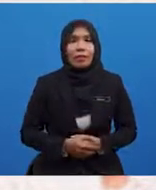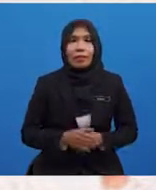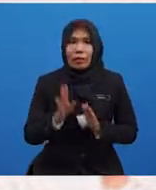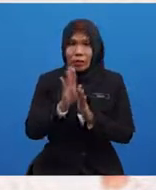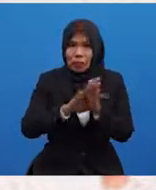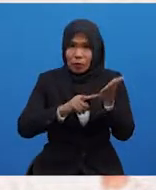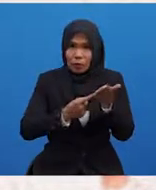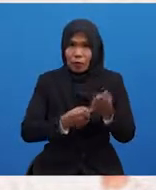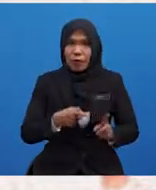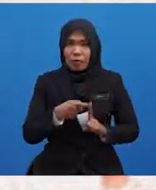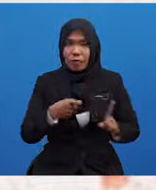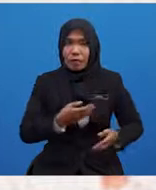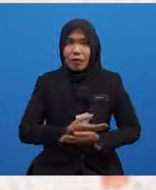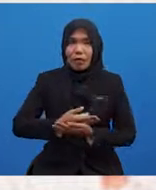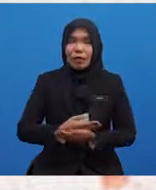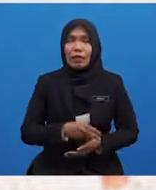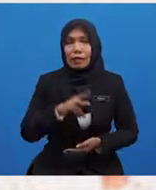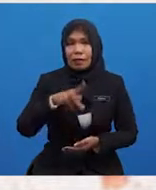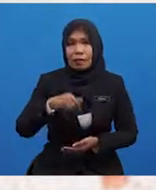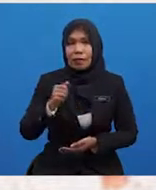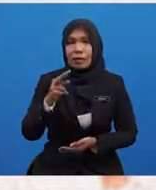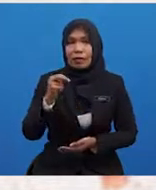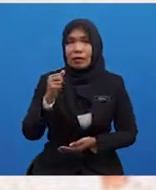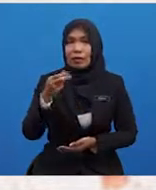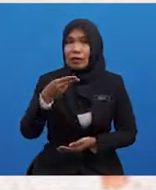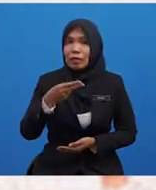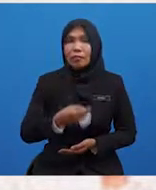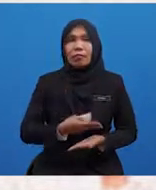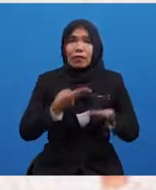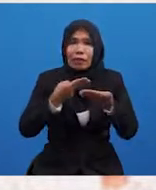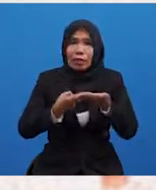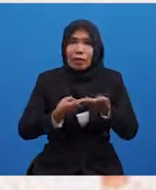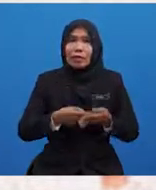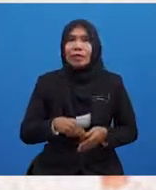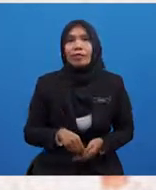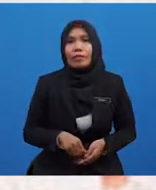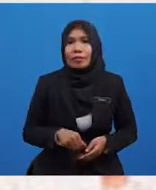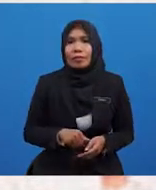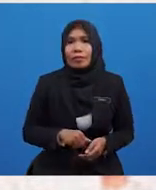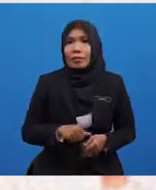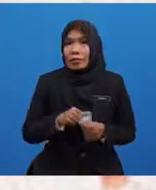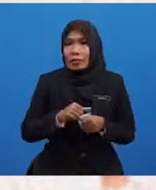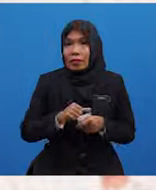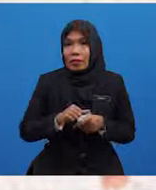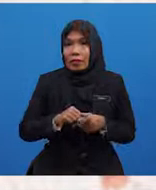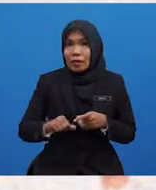Bermula dari anak panah pertama sehingga akhir, semua langkah perlu